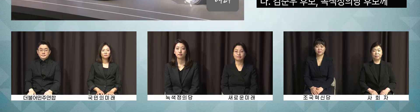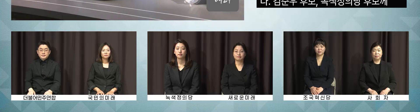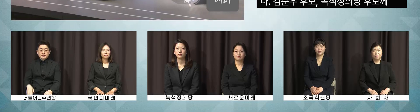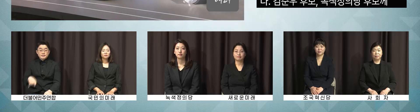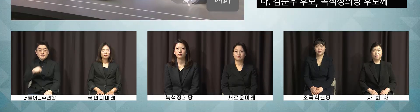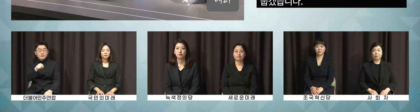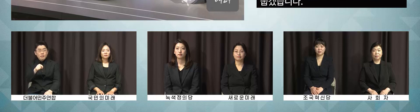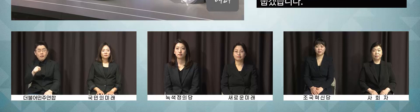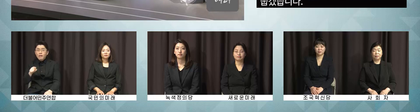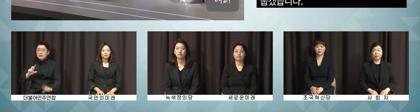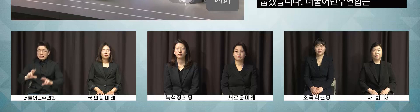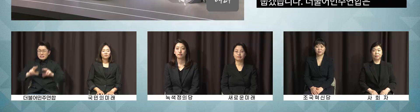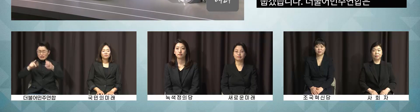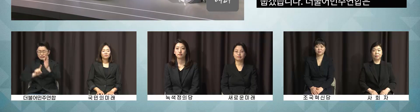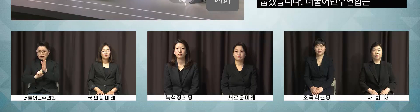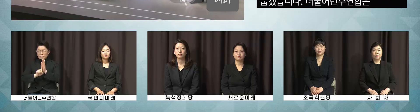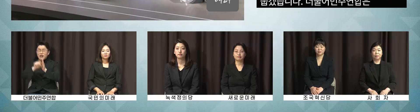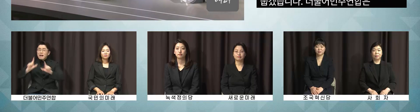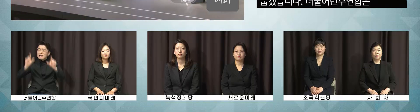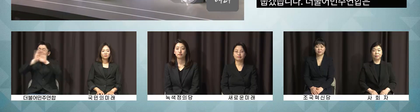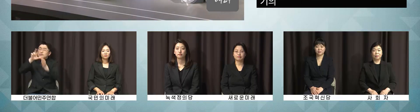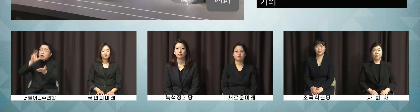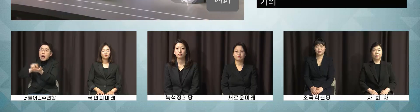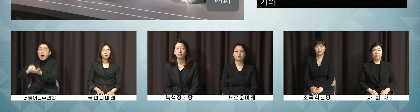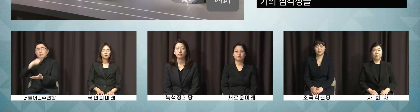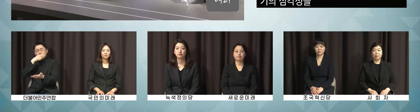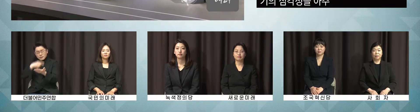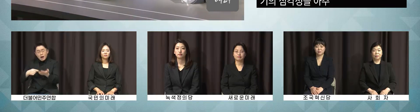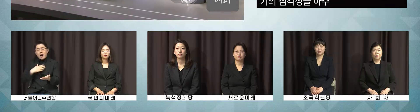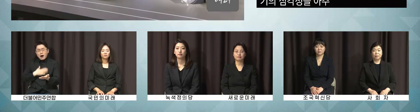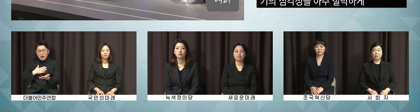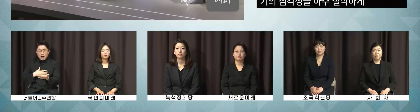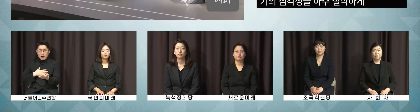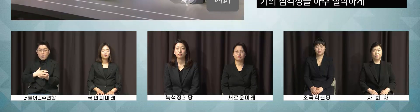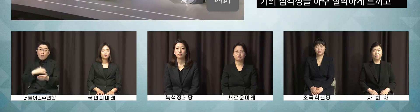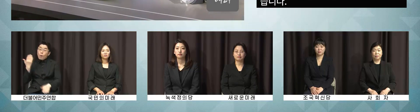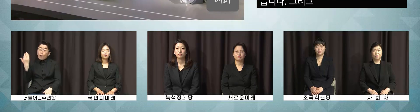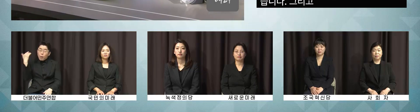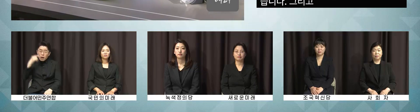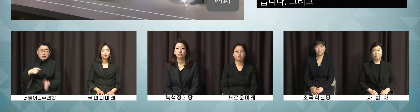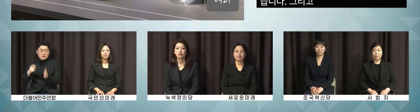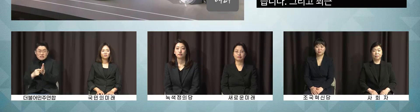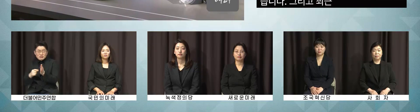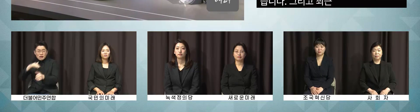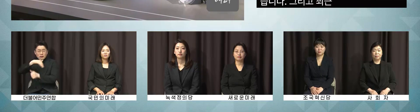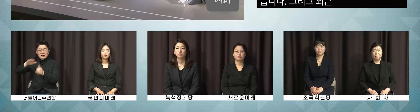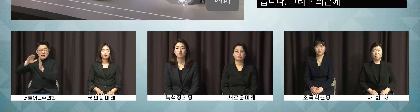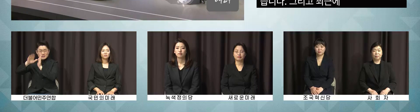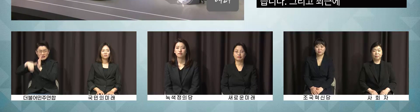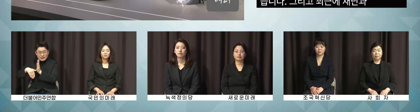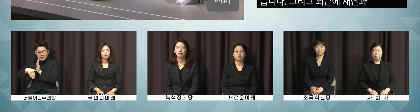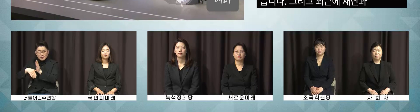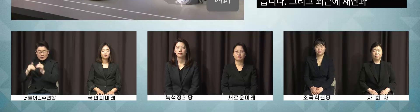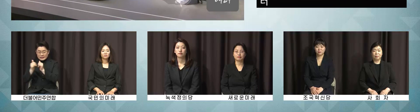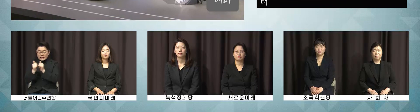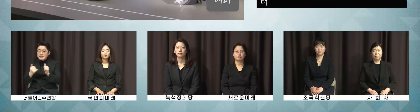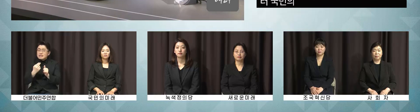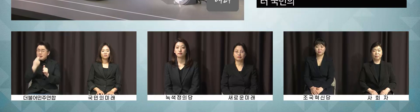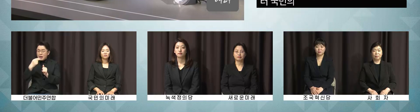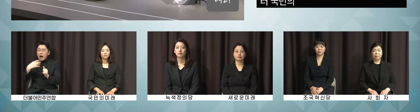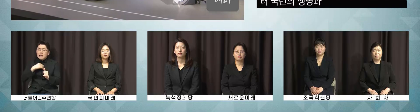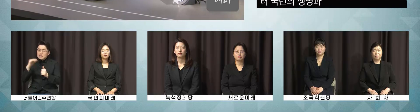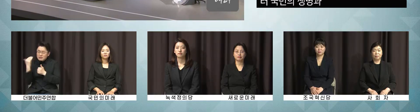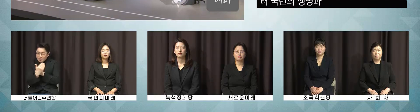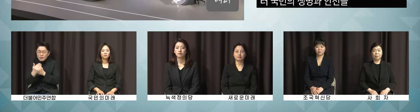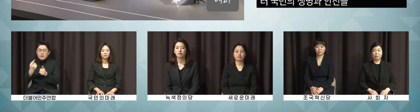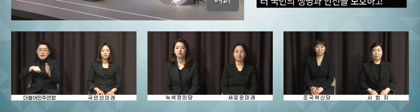더불어민주연합은 기후위기의 심각성을 아주 절박하게 느끼고 있습니다. 그리고 최근의 재난과 참사로부터 국민의 생명과 안전을